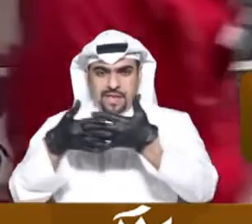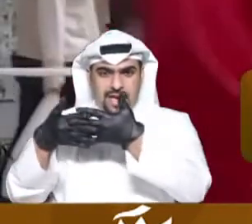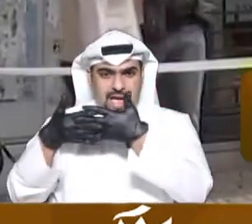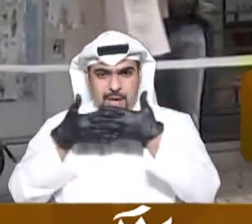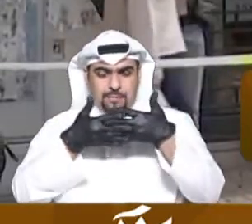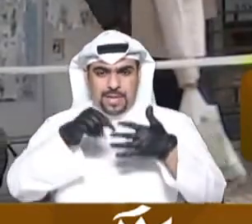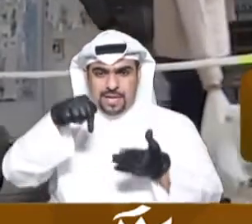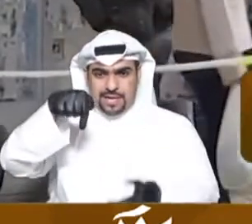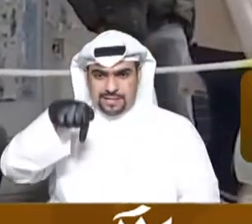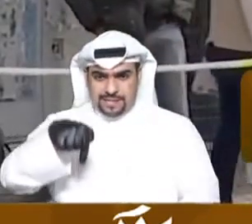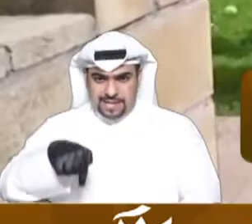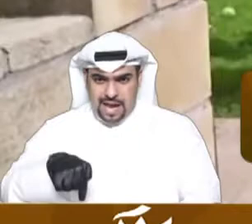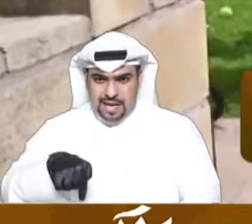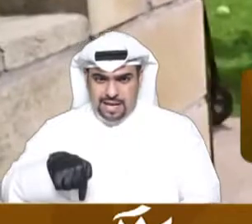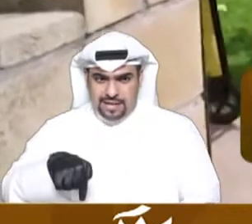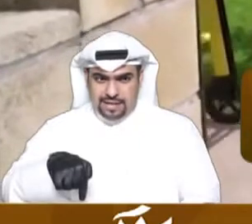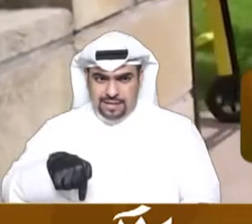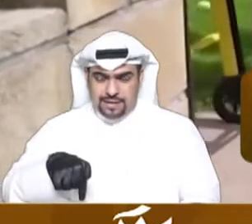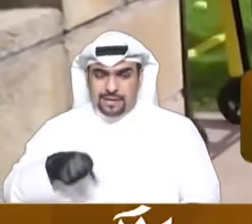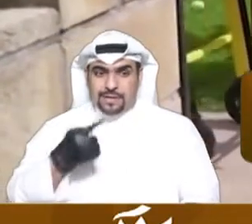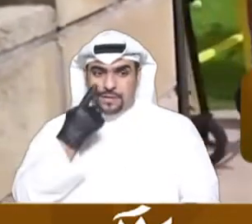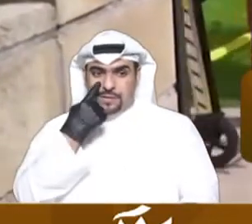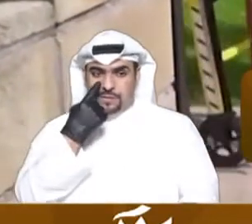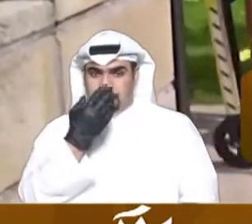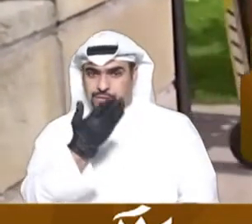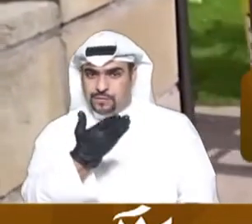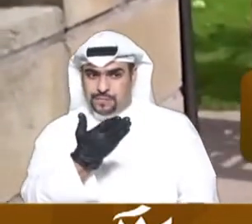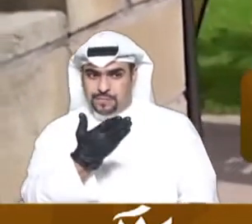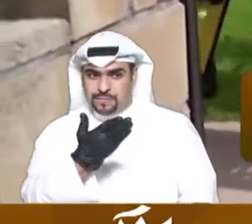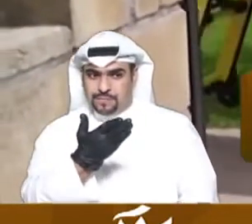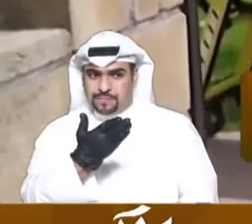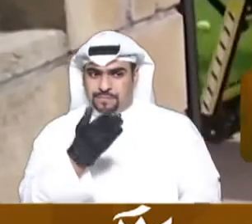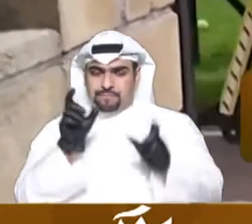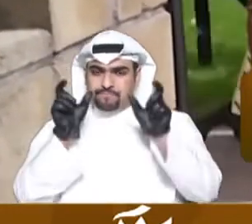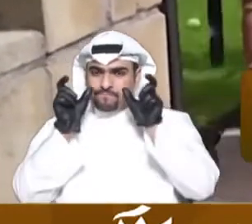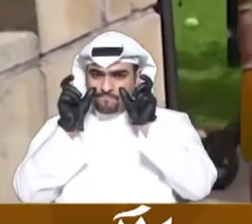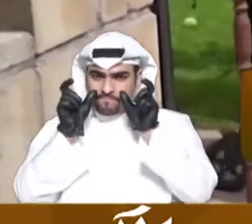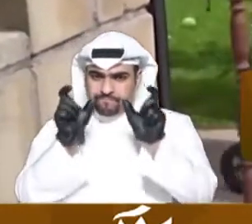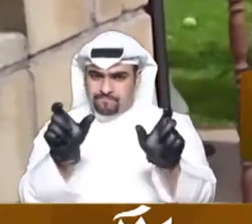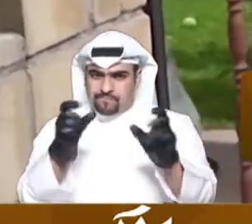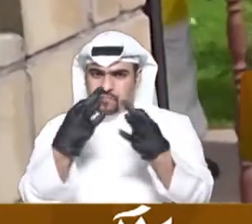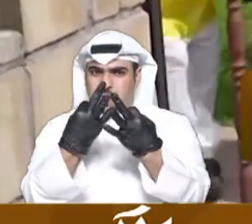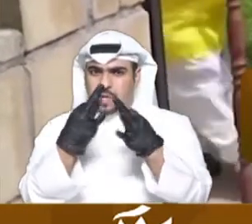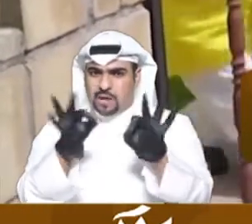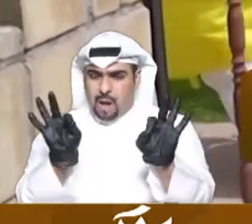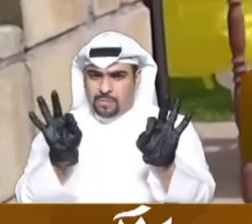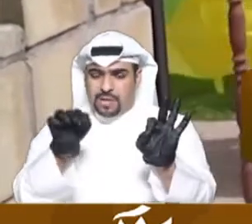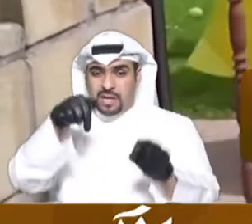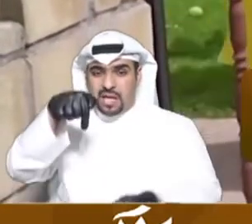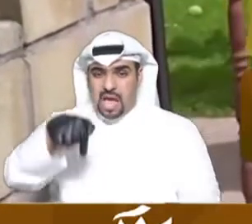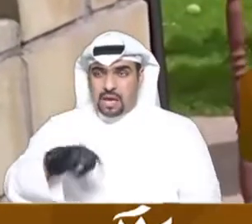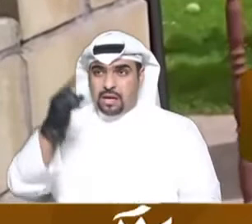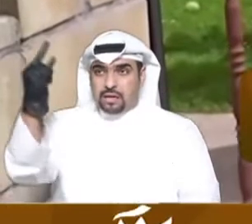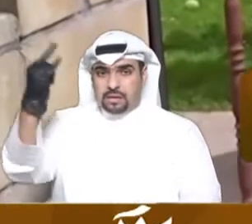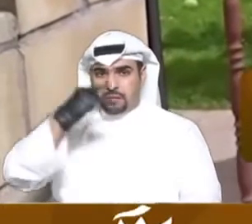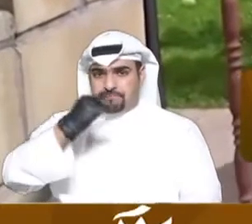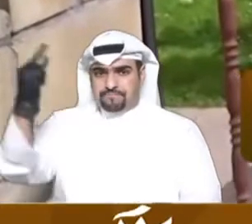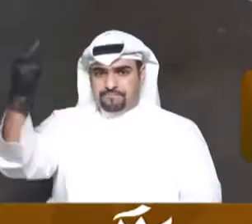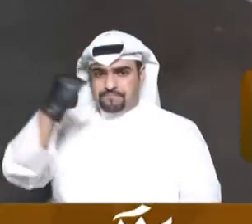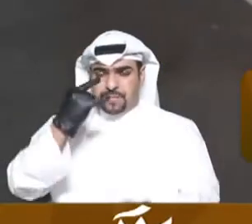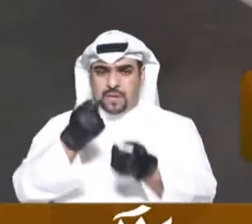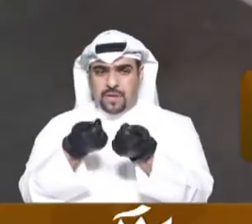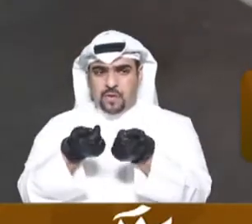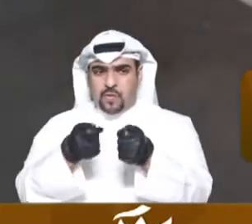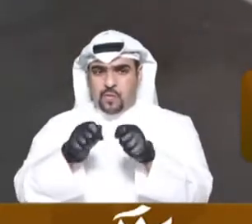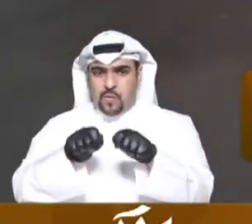تعد بالدعم إذا لزم الأمر، والرئيس الأمريكي يصدر قرارا بوقف الهجرة، ولا تزال المظاهرات قائمة لرفع